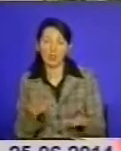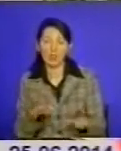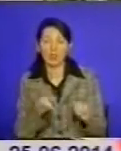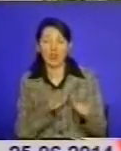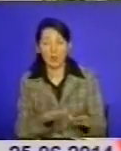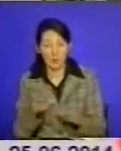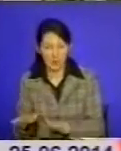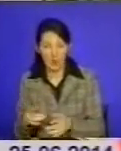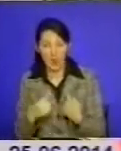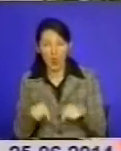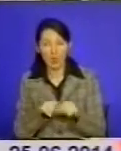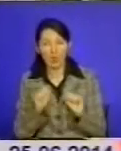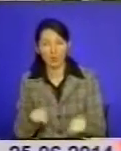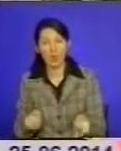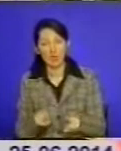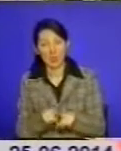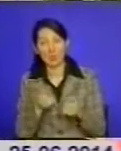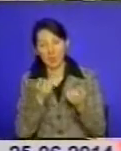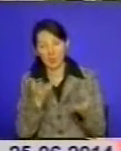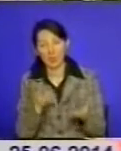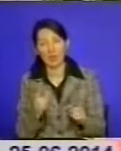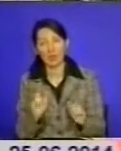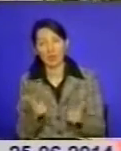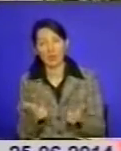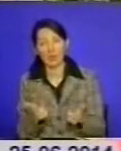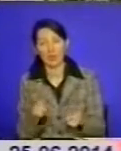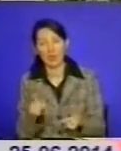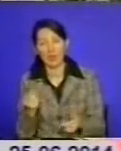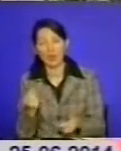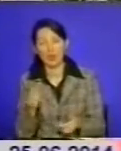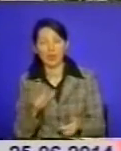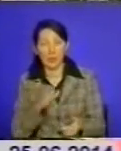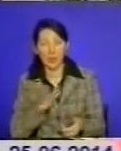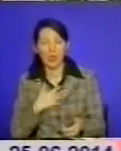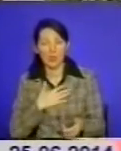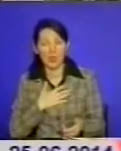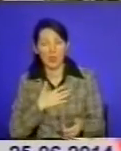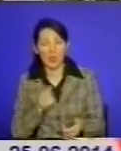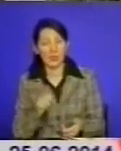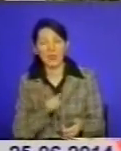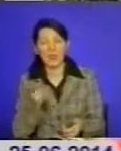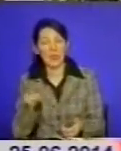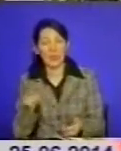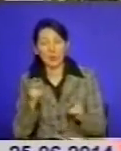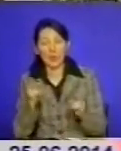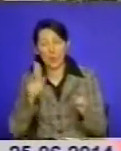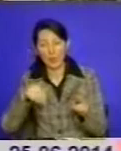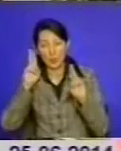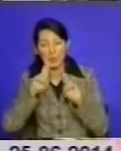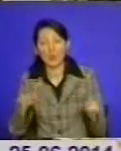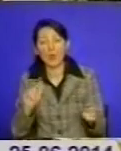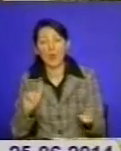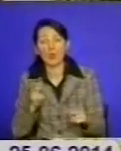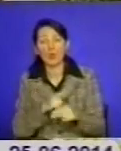Так, звичайно. Ви за це? Щоб гроші були у нас, а не там, і потім невідомо, де вони зникали і кого